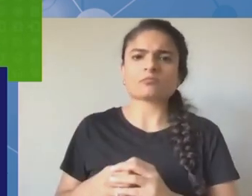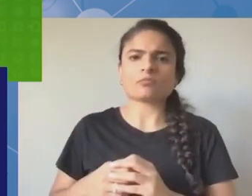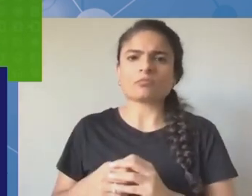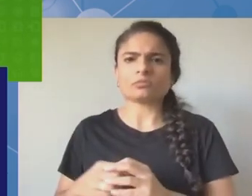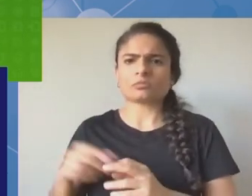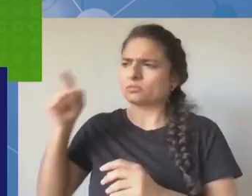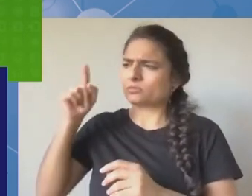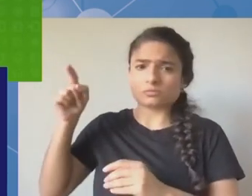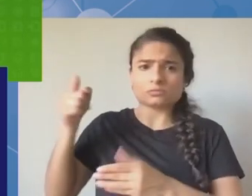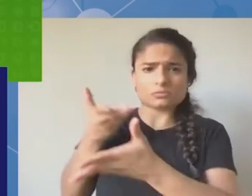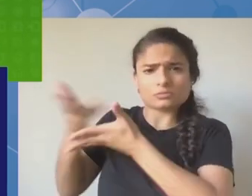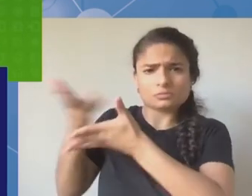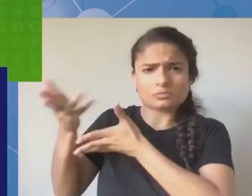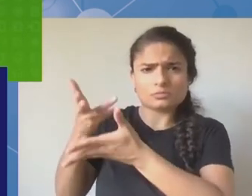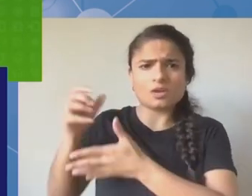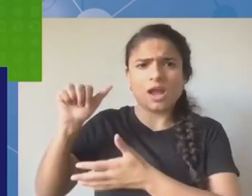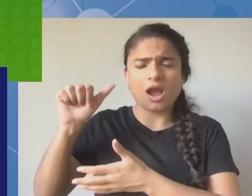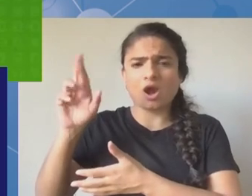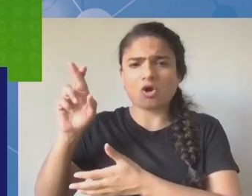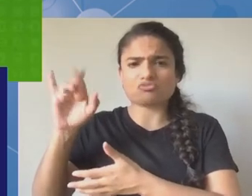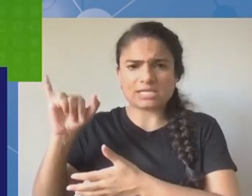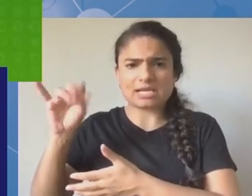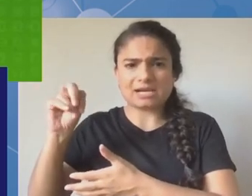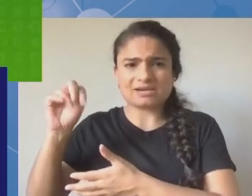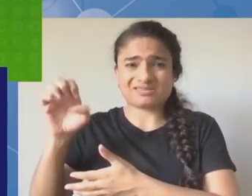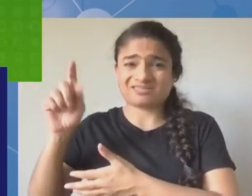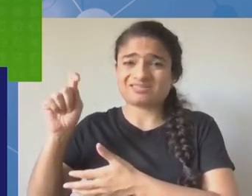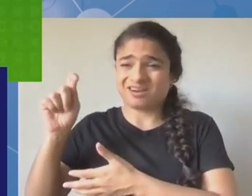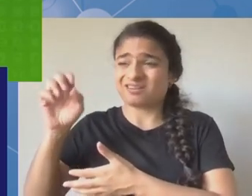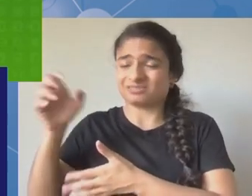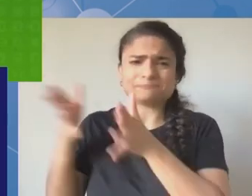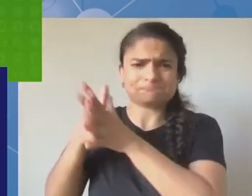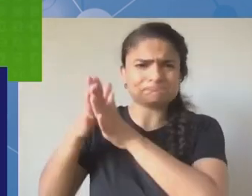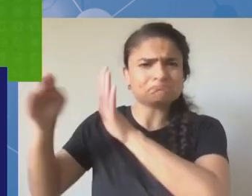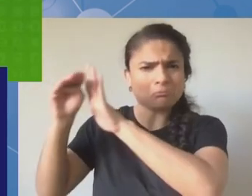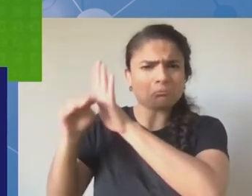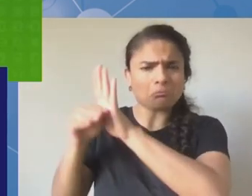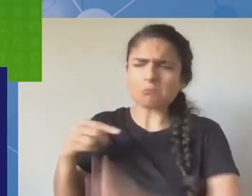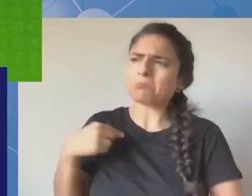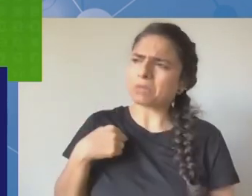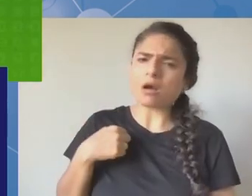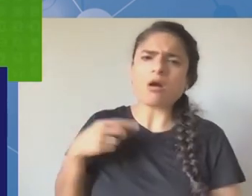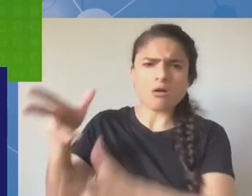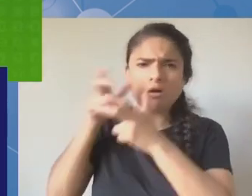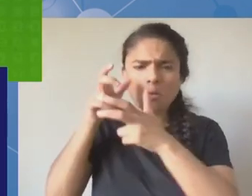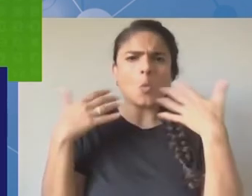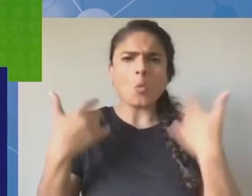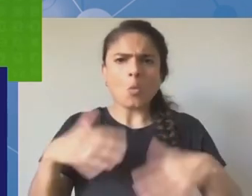والحوار الذي حصل هنا في إطار EGF أظهر